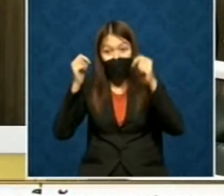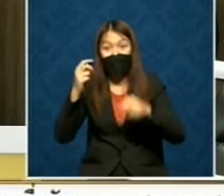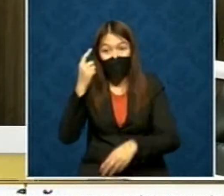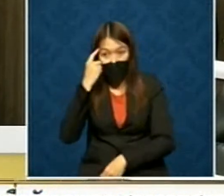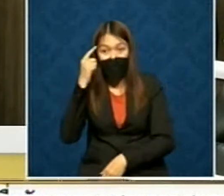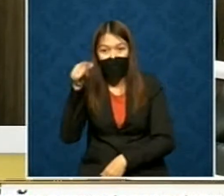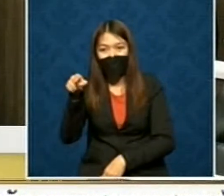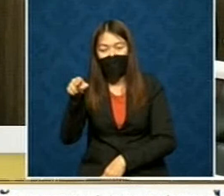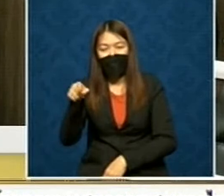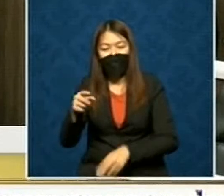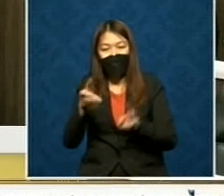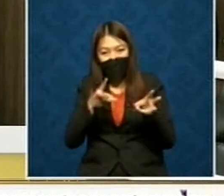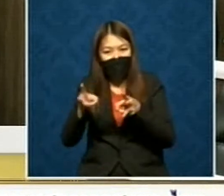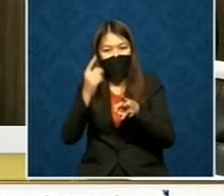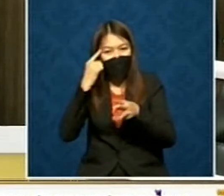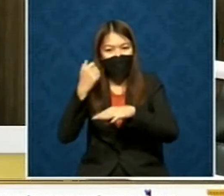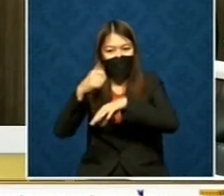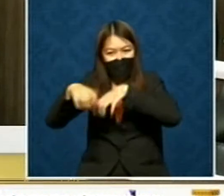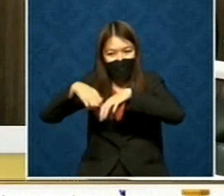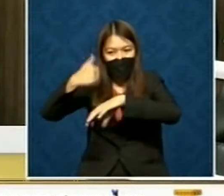ปัญญาปรับคอร์อมอหรอไม่